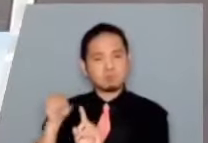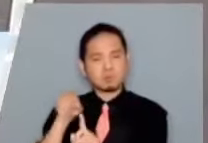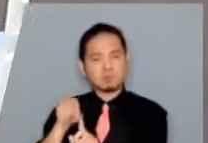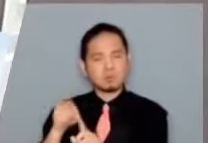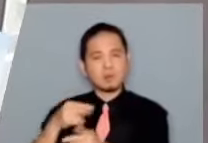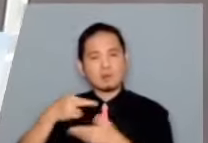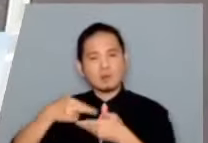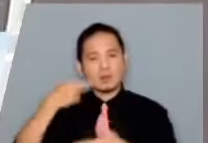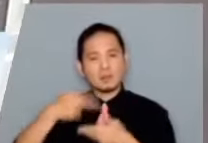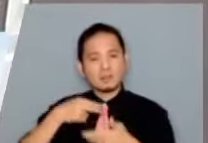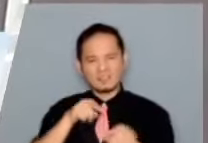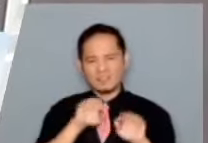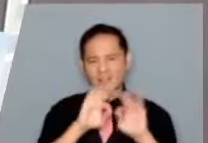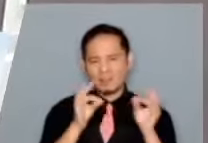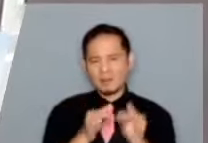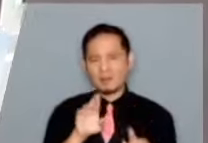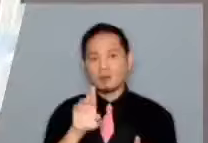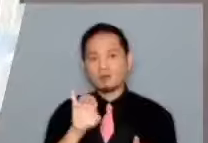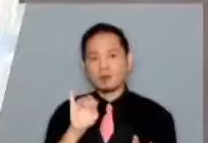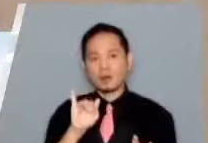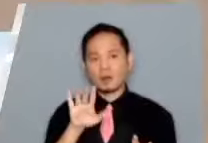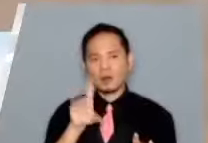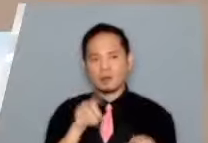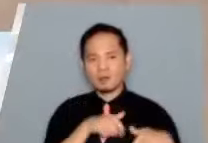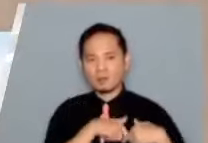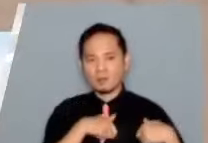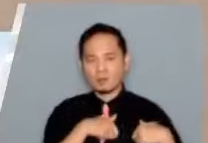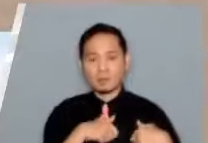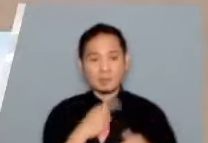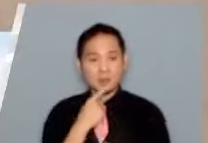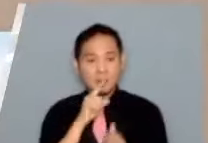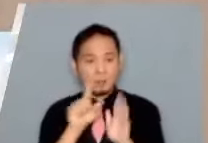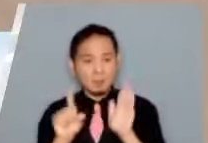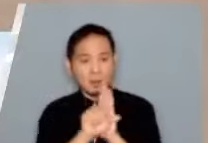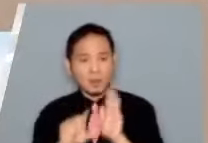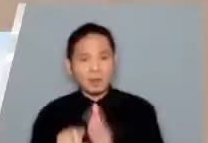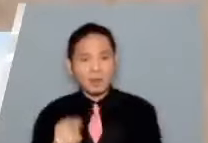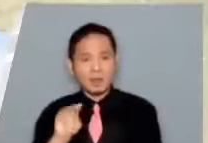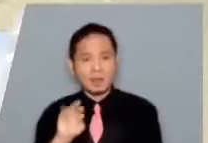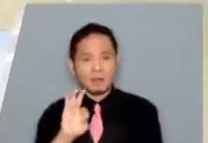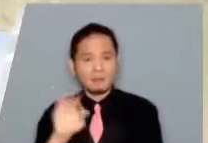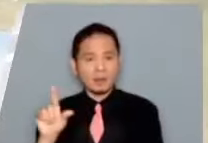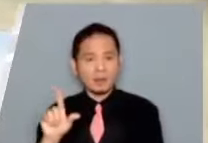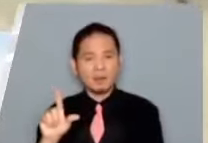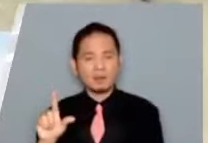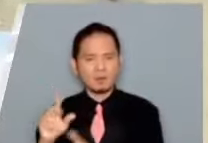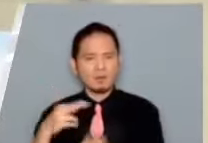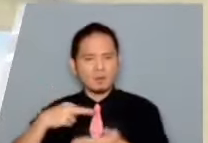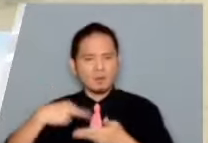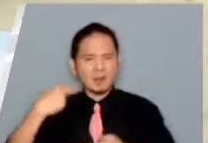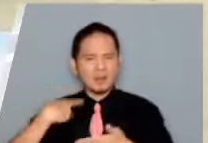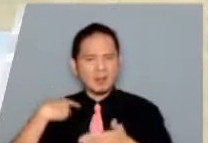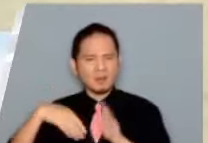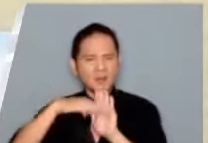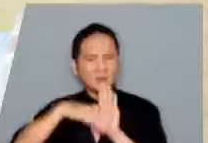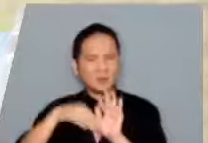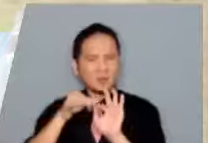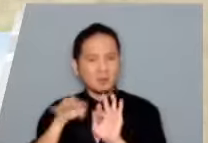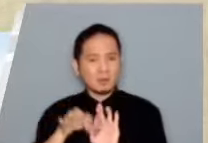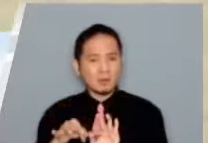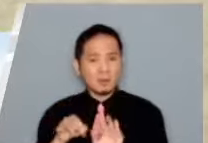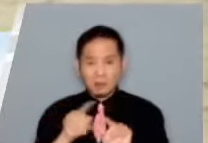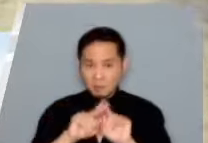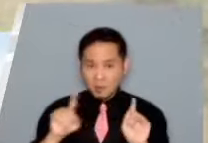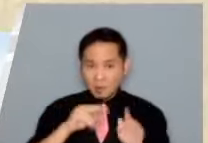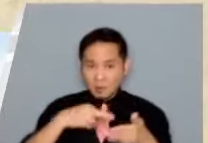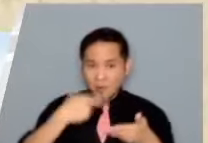ng rice tarrification law ang pagbenta ng nfa rice sa mga pamilihan noong 2019 Pero ngayong napakamahal ng bigas marami raw sa